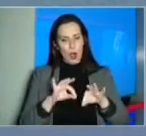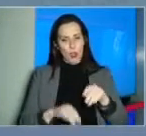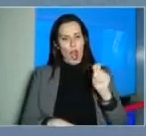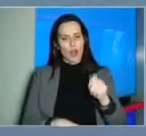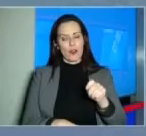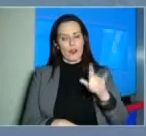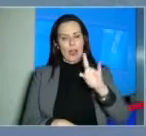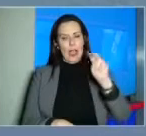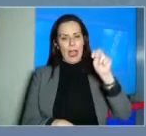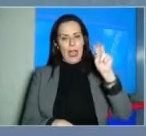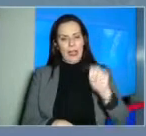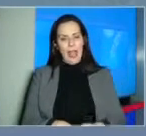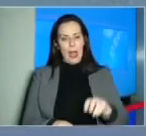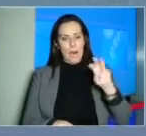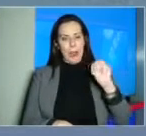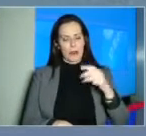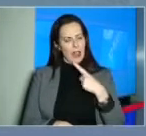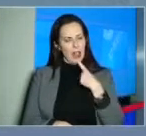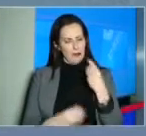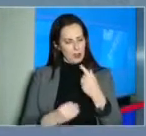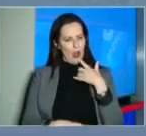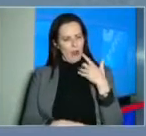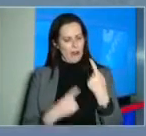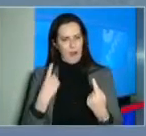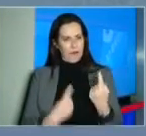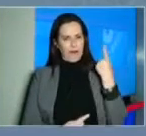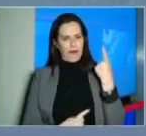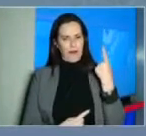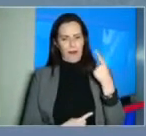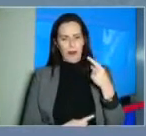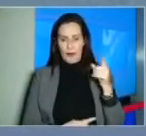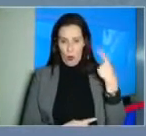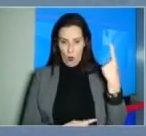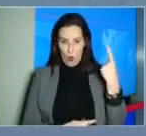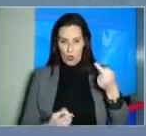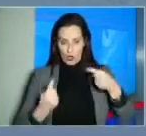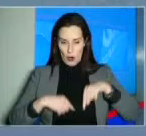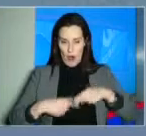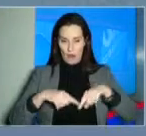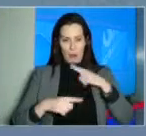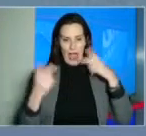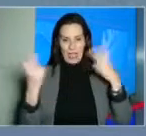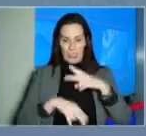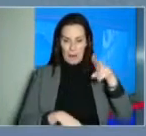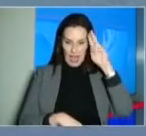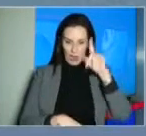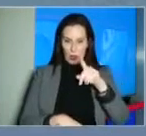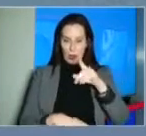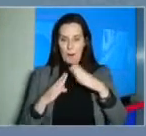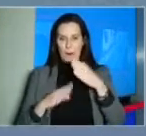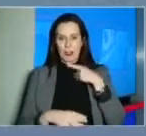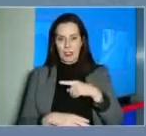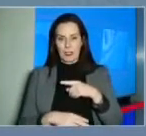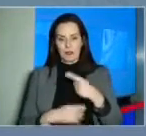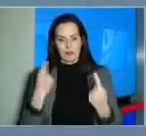השופט חנן מלצר להתבטא באופן חריג מאוד. מלצר אמר הבוקר שההסכם בין הליכוד לבית היהודי